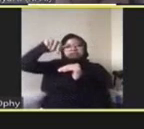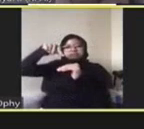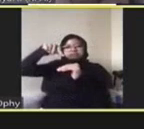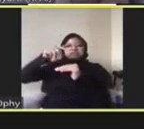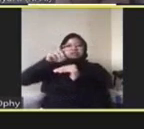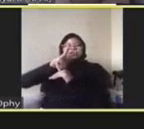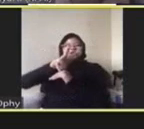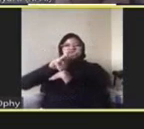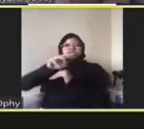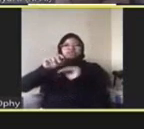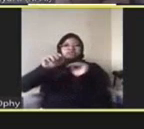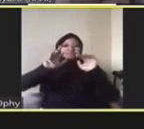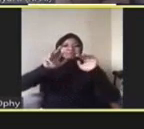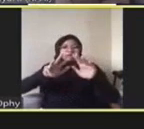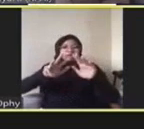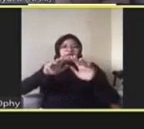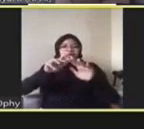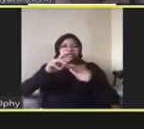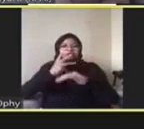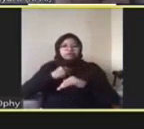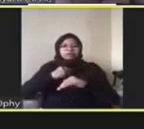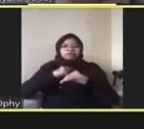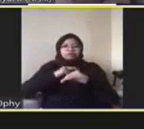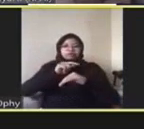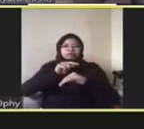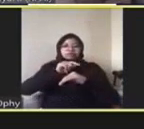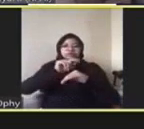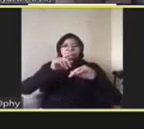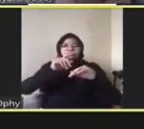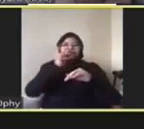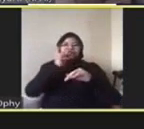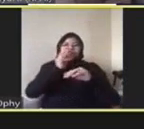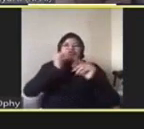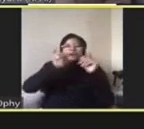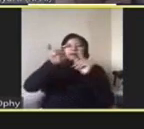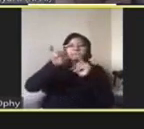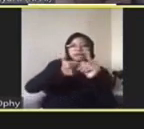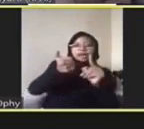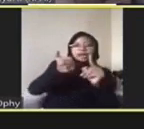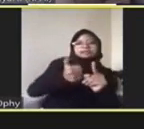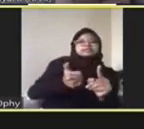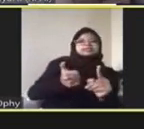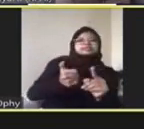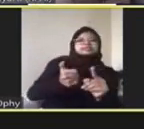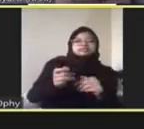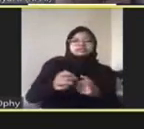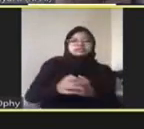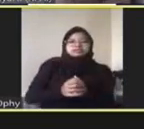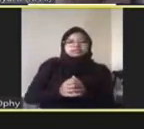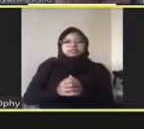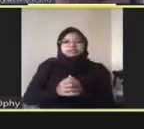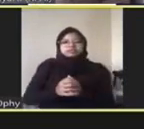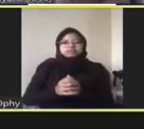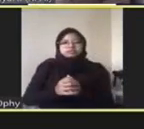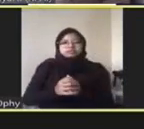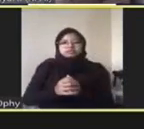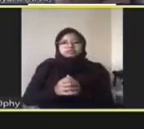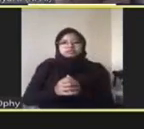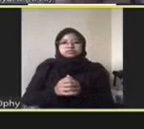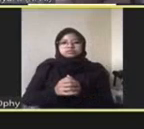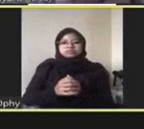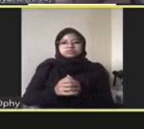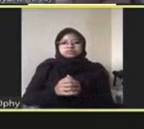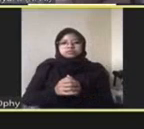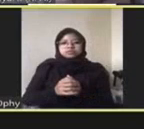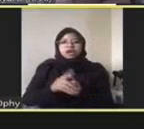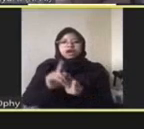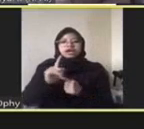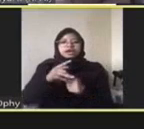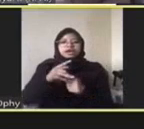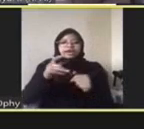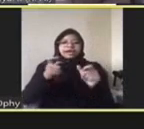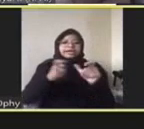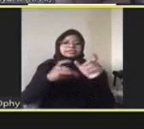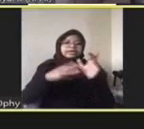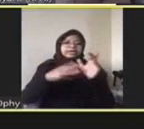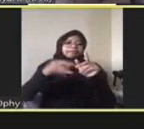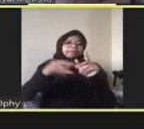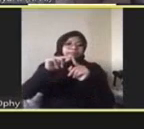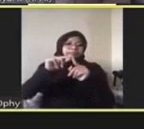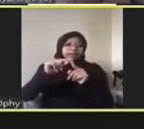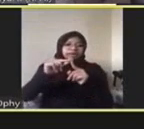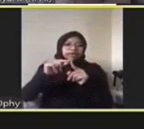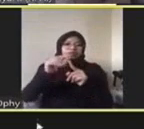39 itu adalah di usia 16 memang 18 yang kemudian kalau kita itu kemudian ada yang SMP ya usia SMP